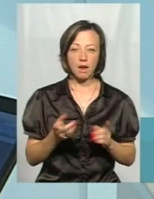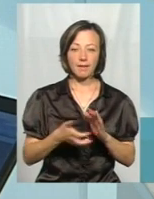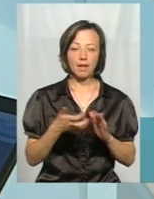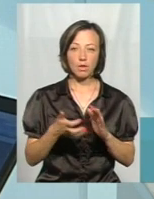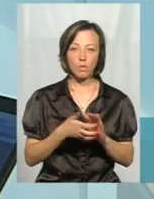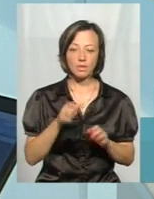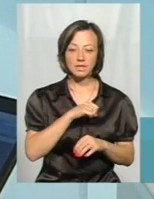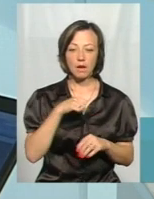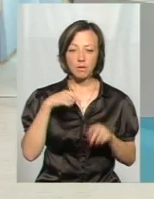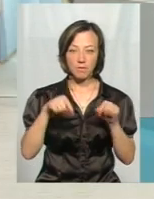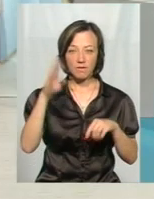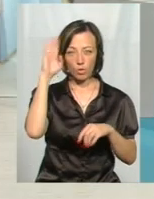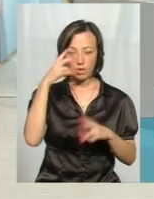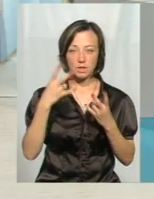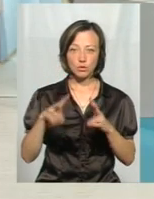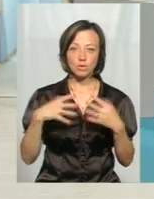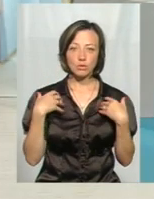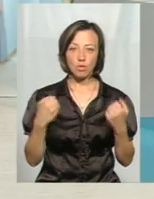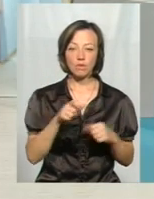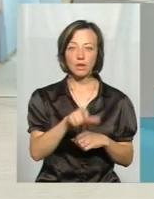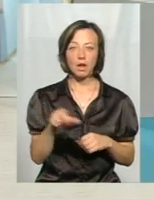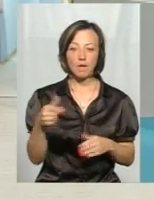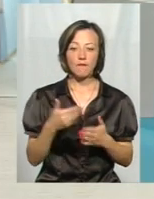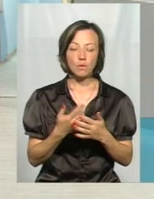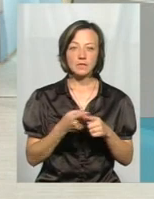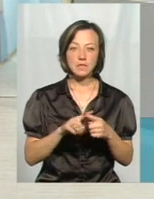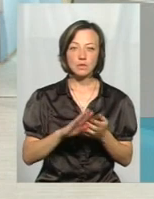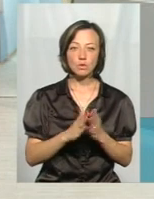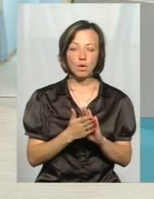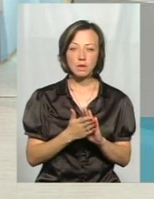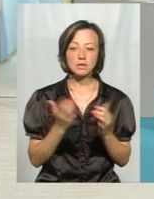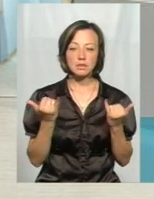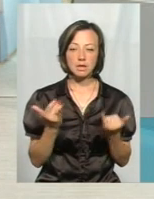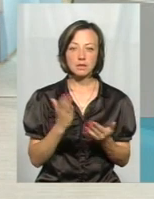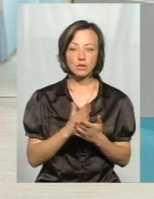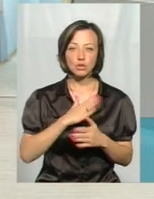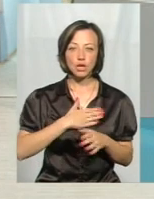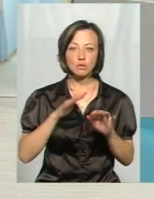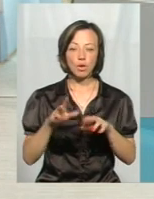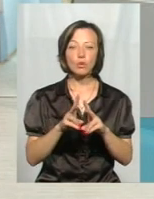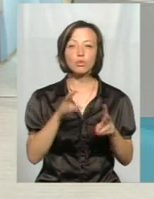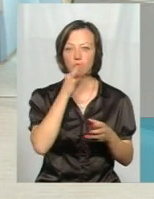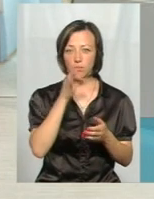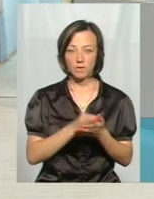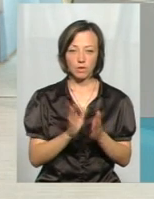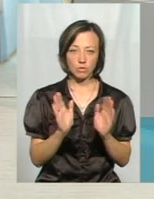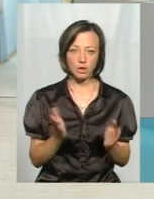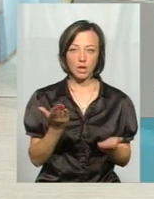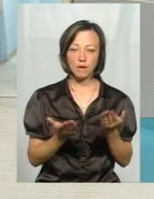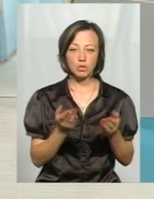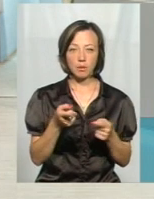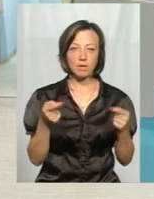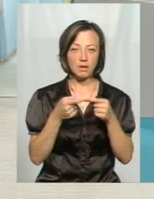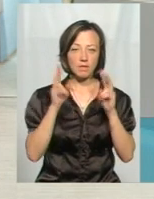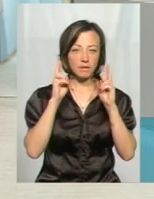недоліки у самій воді, які можуть зашкодити здоров'ю краян, от в цій ситуації, яка склалась з нашим пляжем, хто буде відповідальний, якщо там не